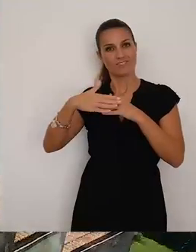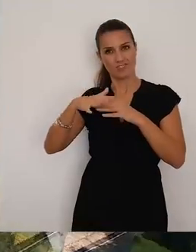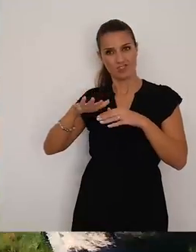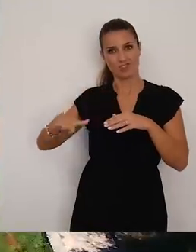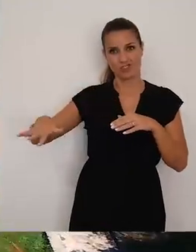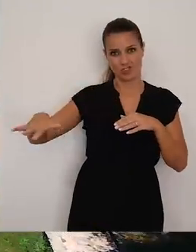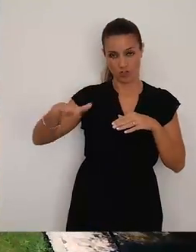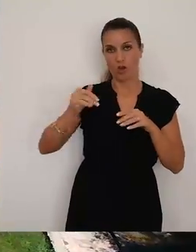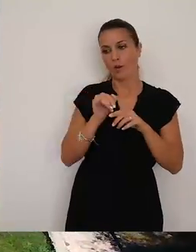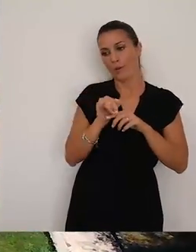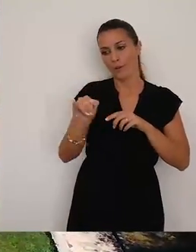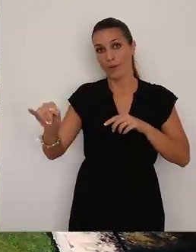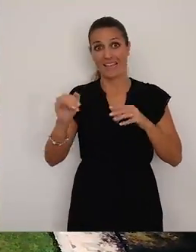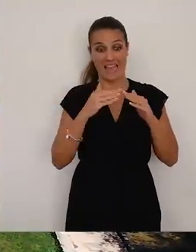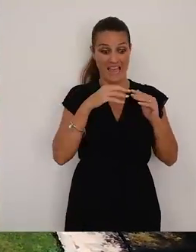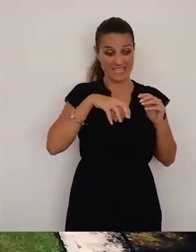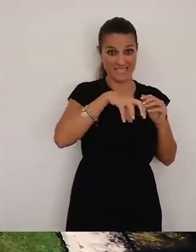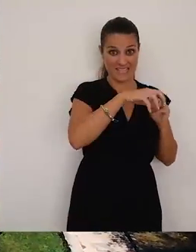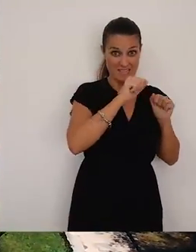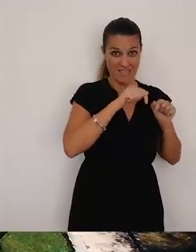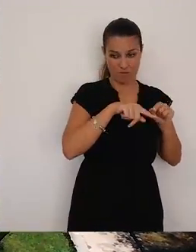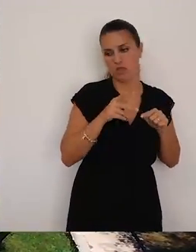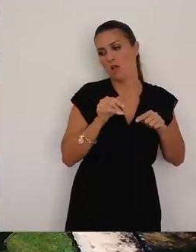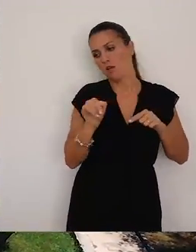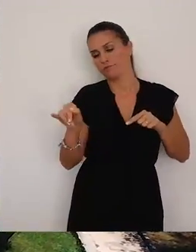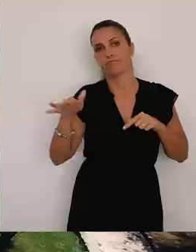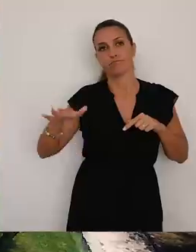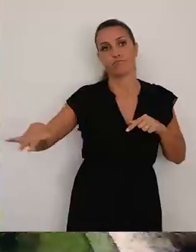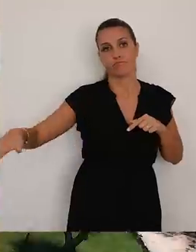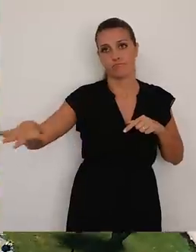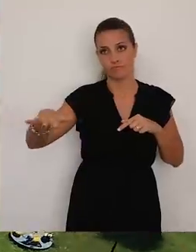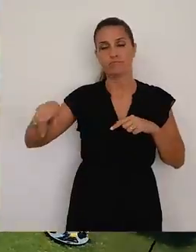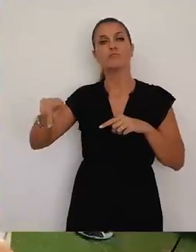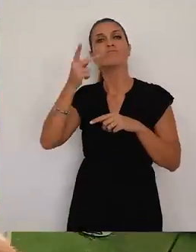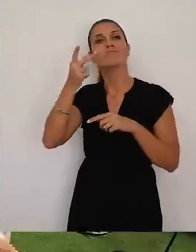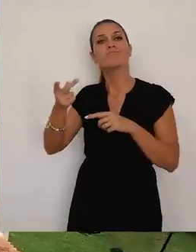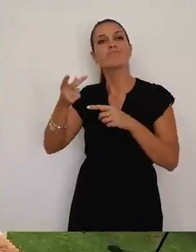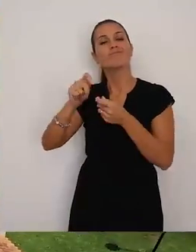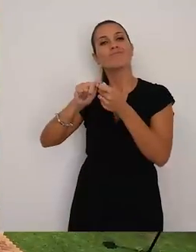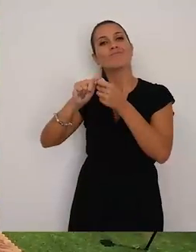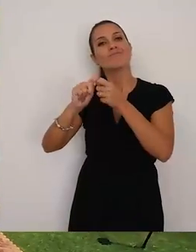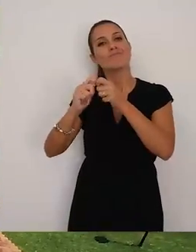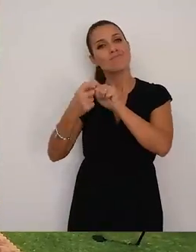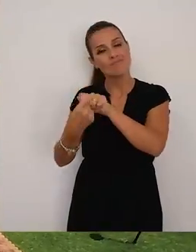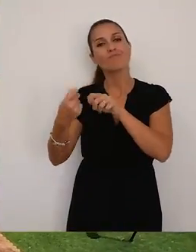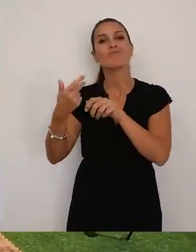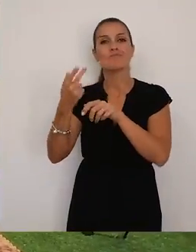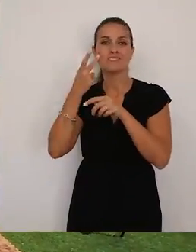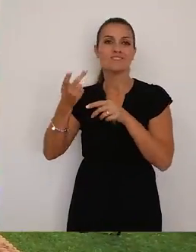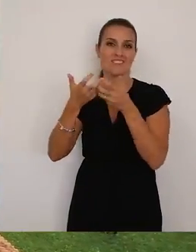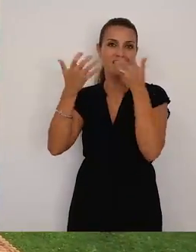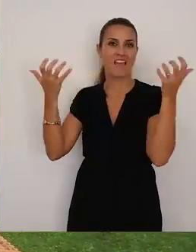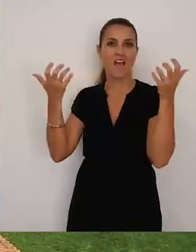centro dell'abitato, e presenta esternamente i segni evidenti di importanti modifiche strutturali avvenute nel corso del